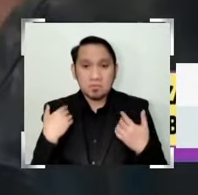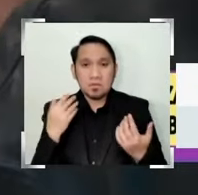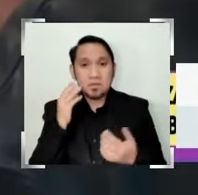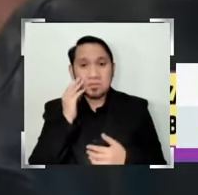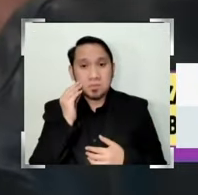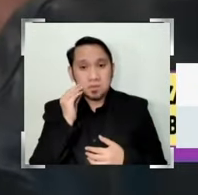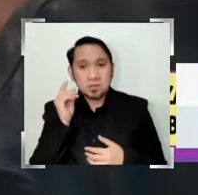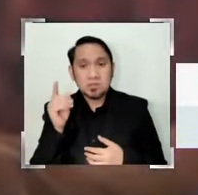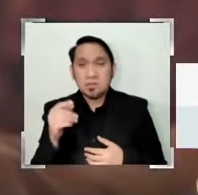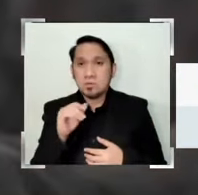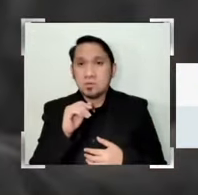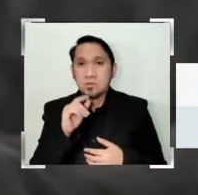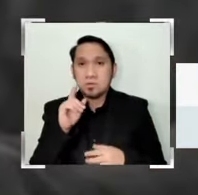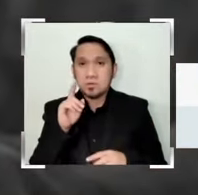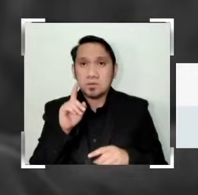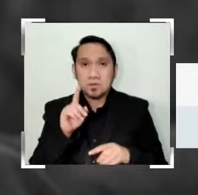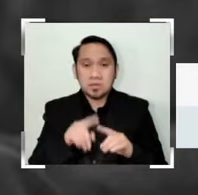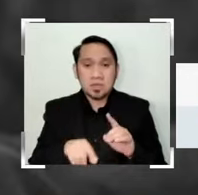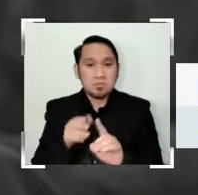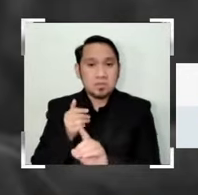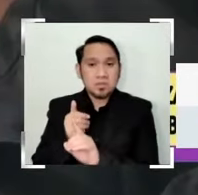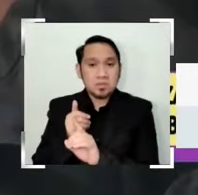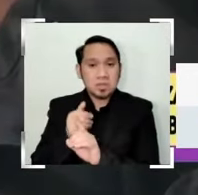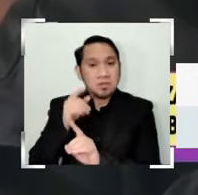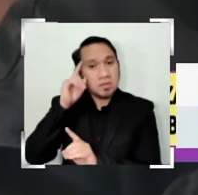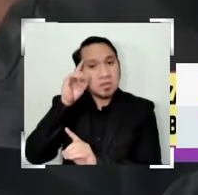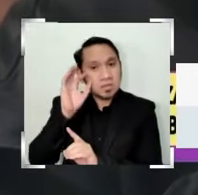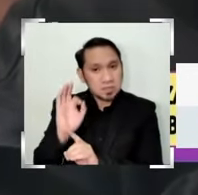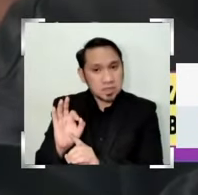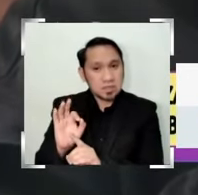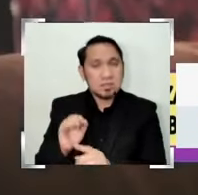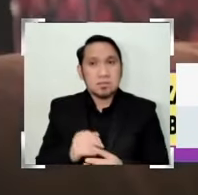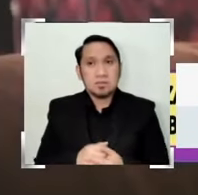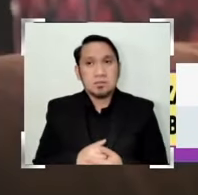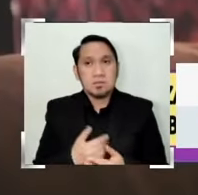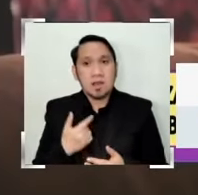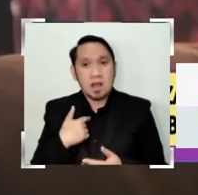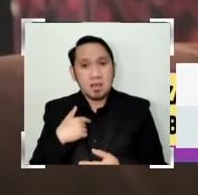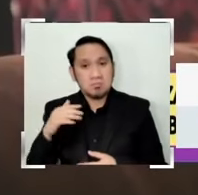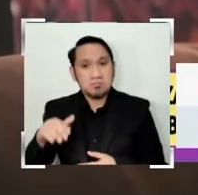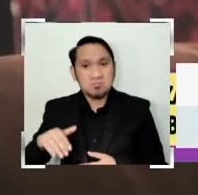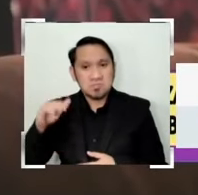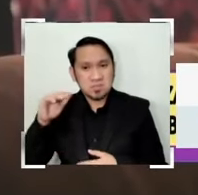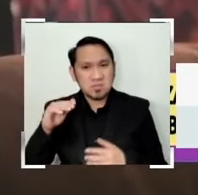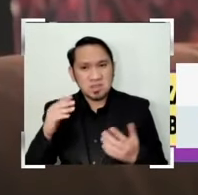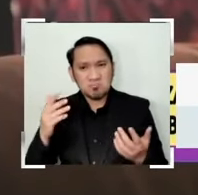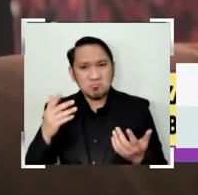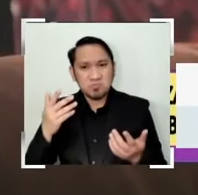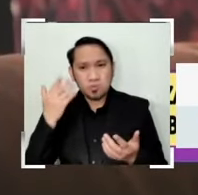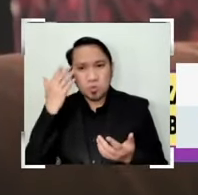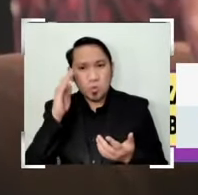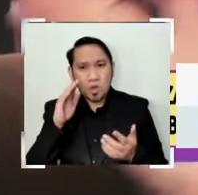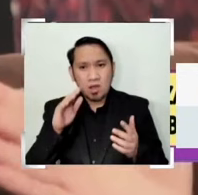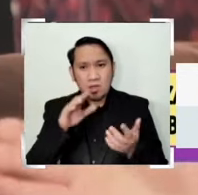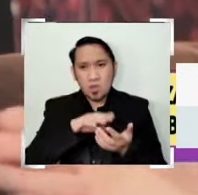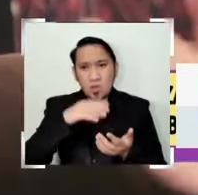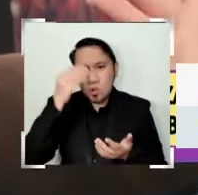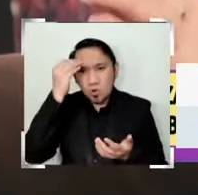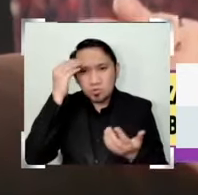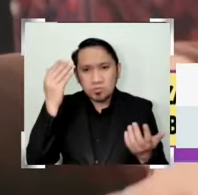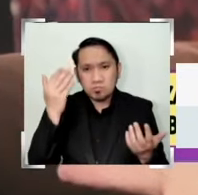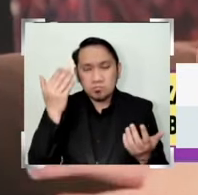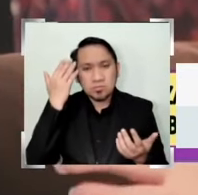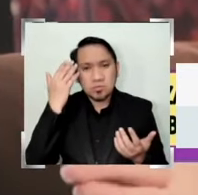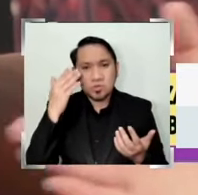siya nakapagde-desisyon para sa sarili niya. I didn't grow up learning how to choose things for myself